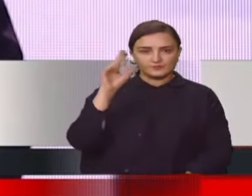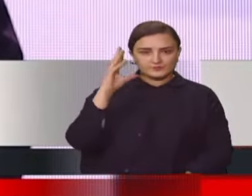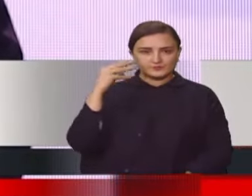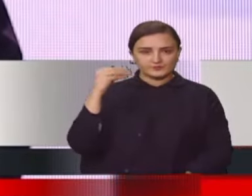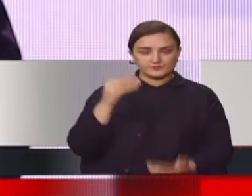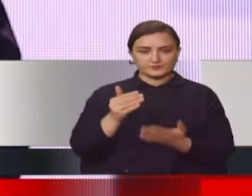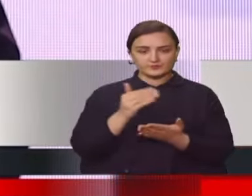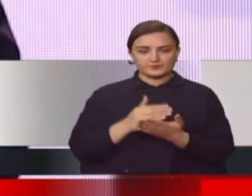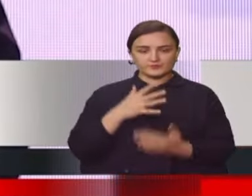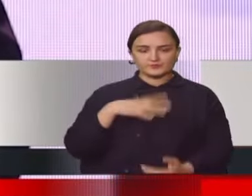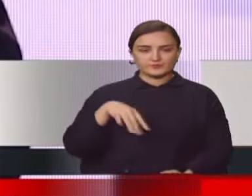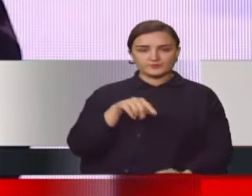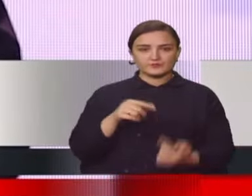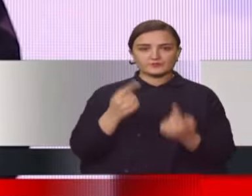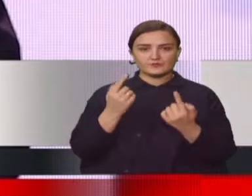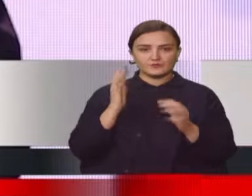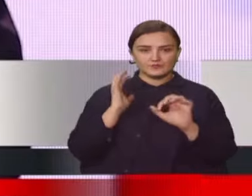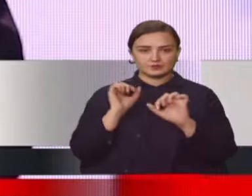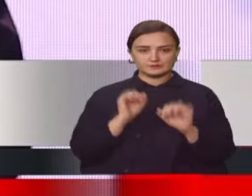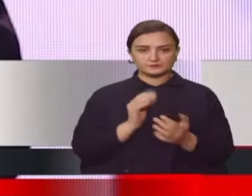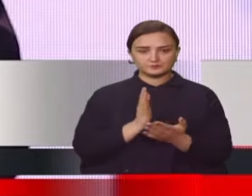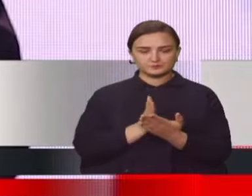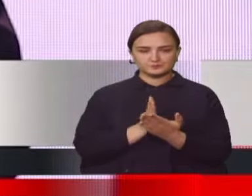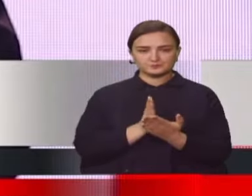შედეგები, საქართველოსში ძალიან დიდი მხარდაჭერა აქვს